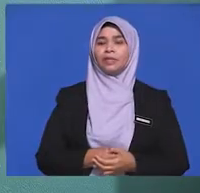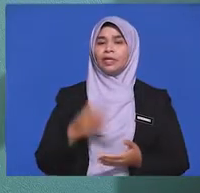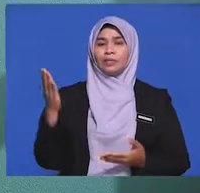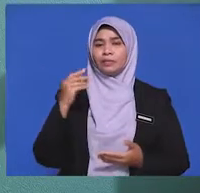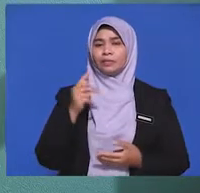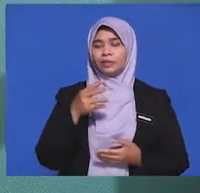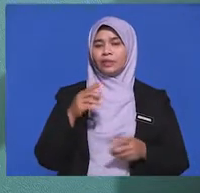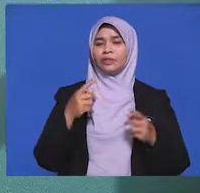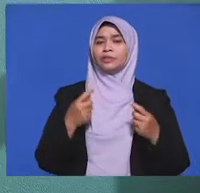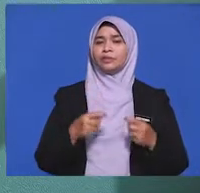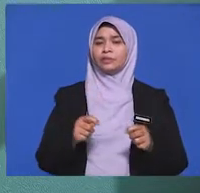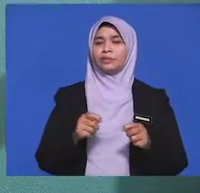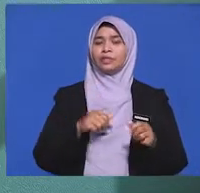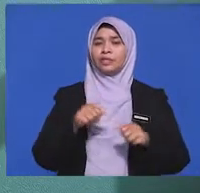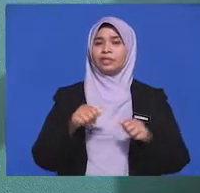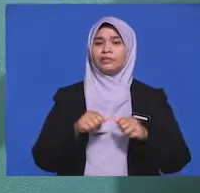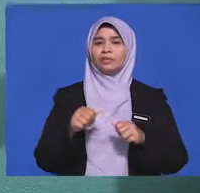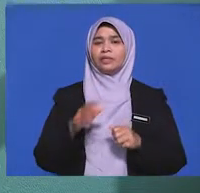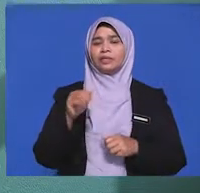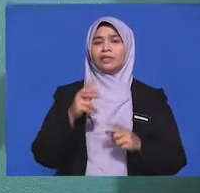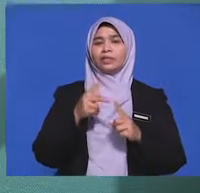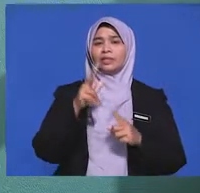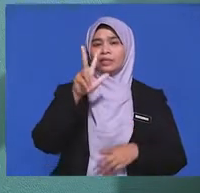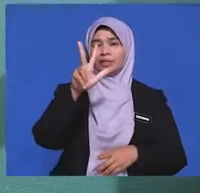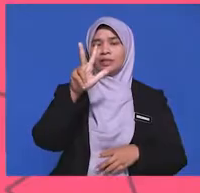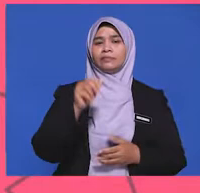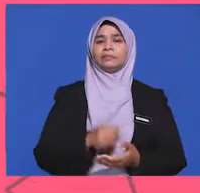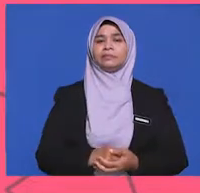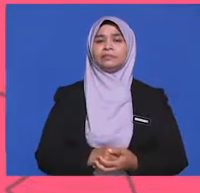Jom kita cuba aktiviti yang ketiga.